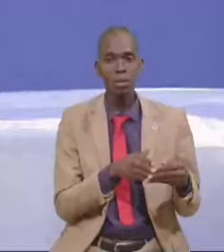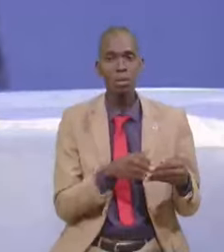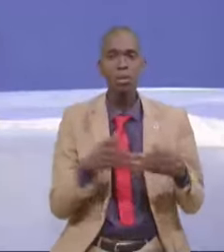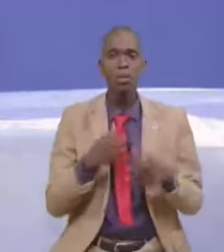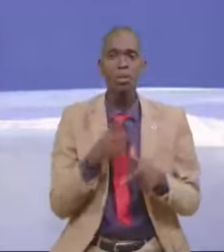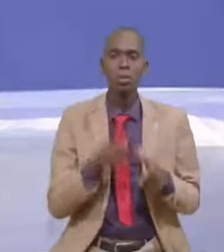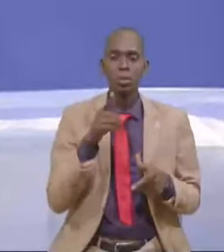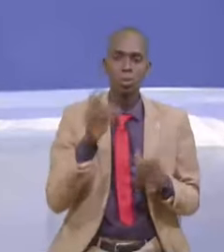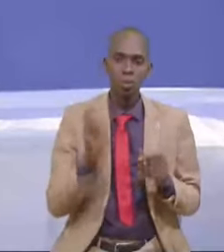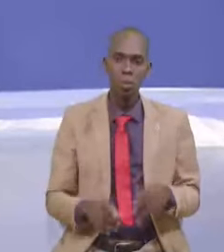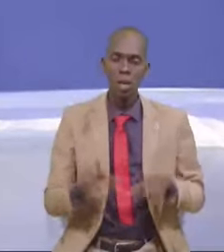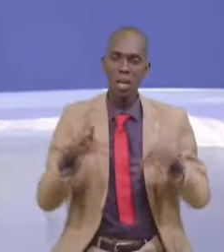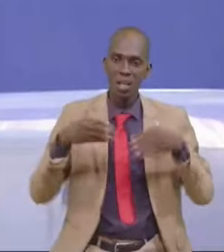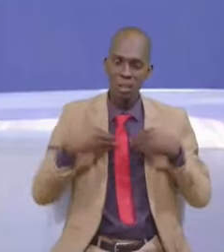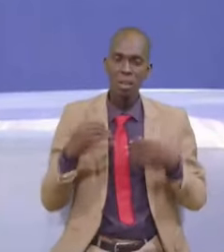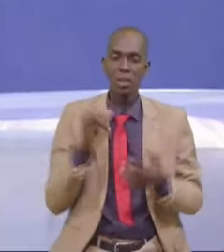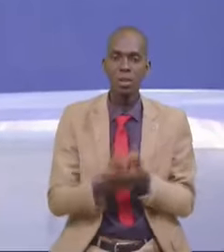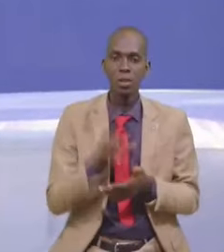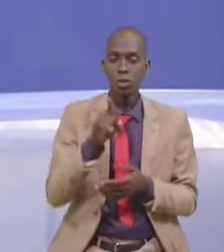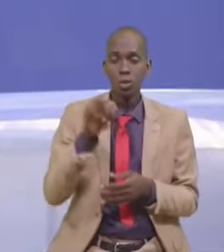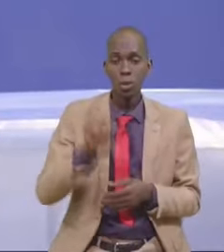vous devez accepter que vous avez besoin d'être guidé.